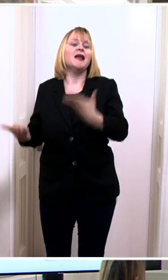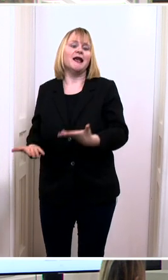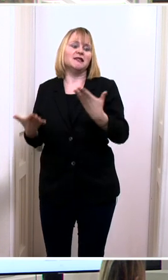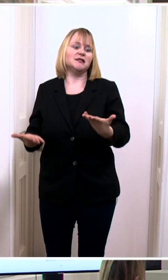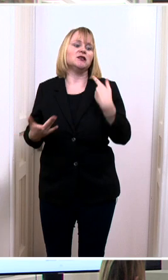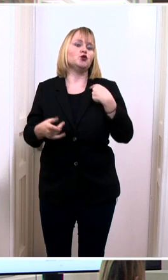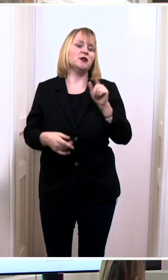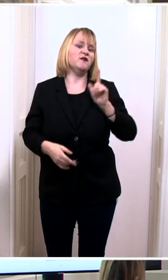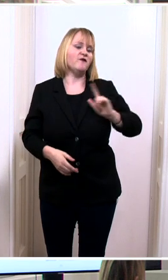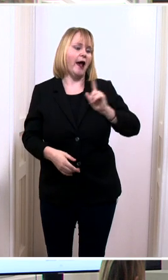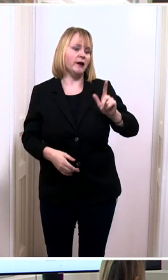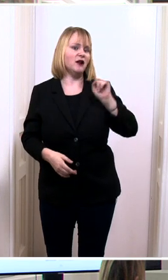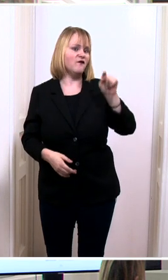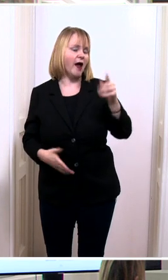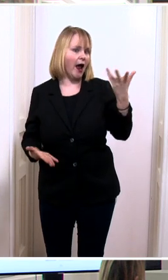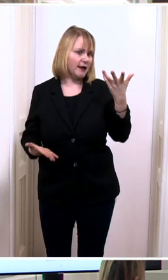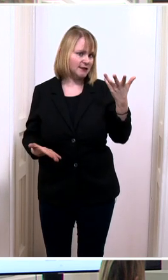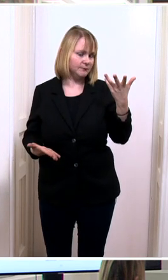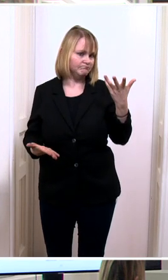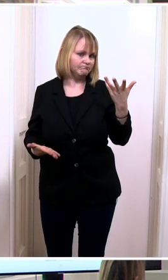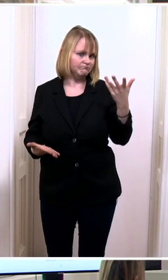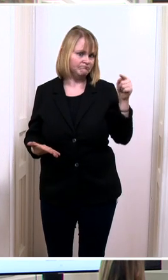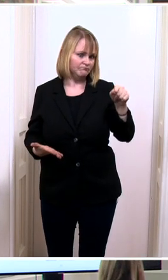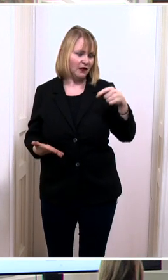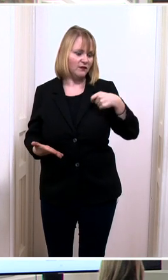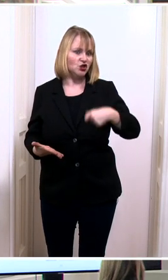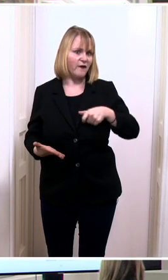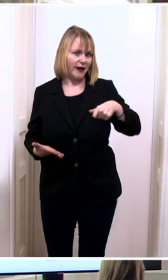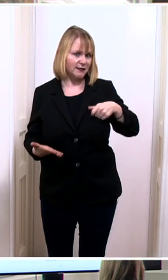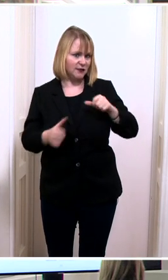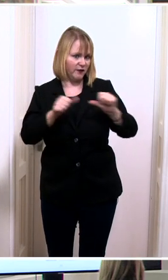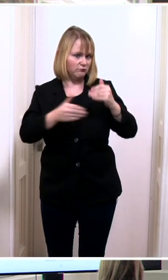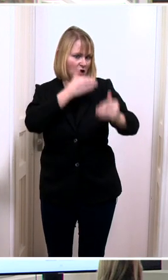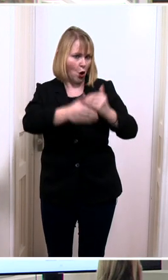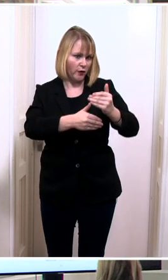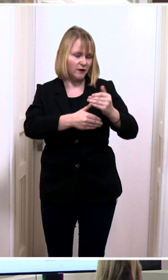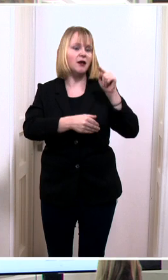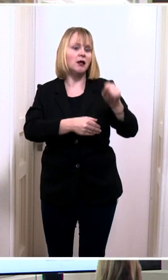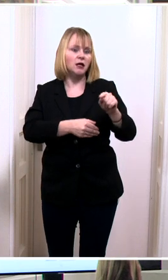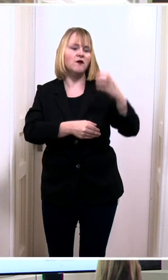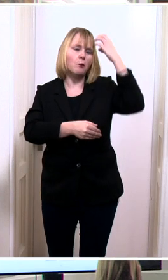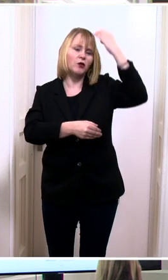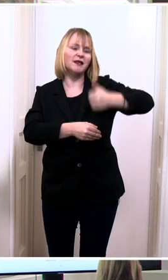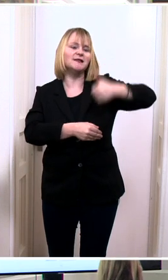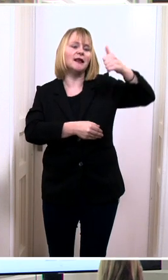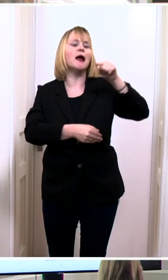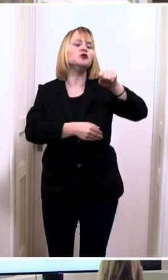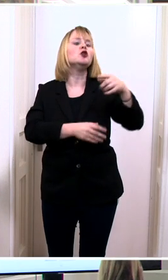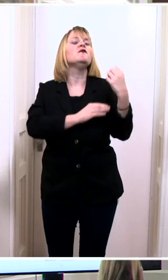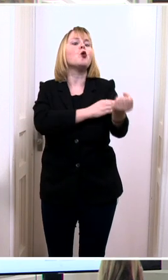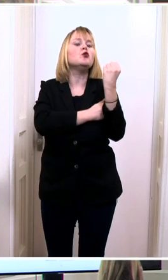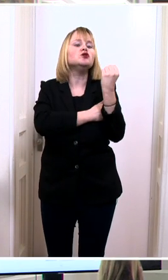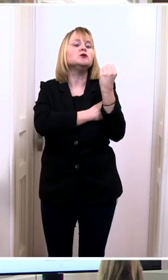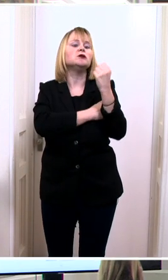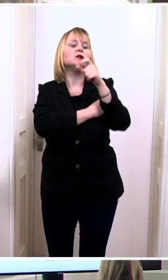mal abwarten, was die Konsultation in der Schweiz ergibt. Der Bundesrat hat ja eine Konsultation gemacht bei den Kantonen